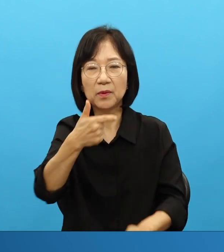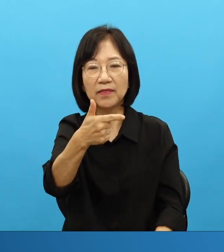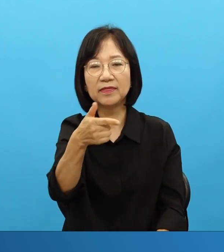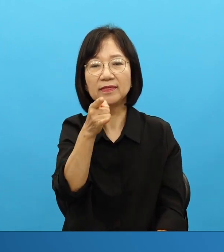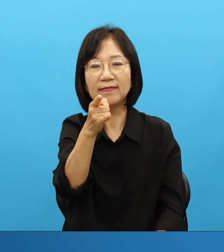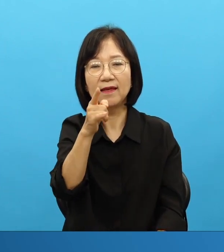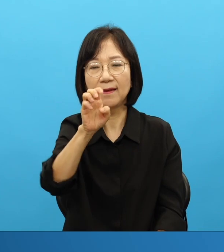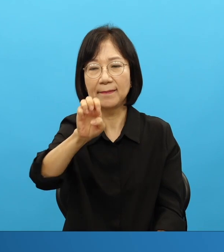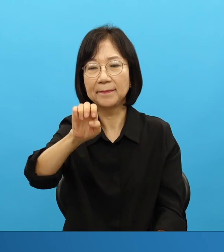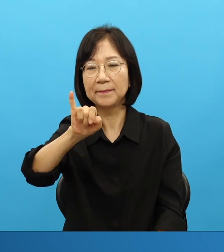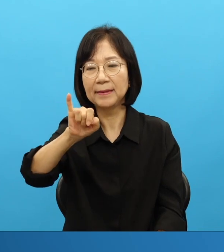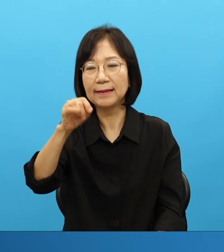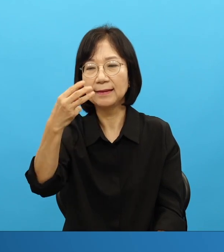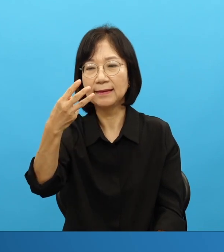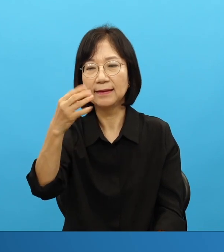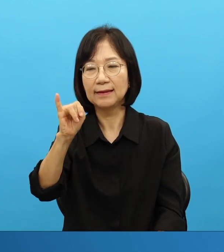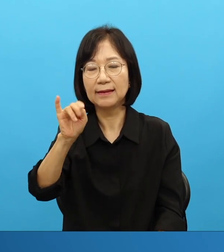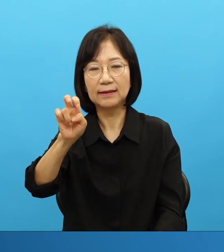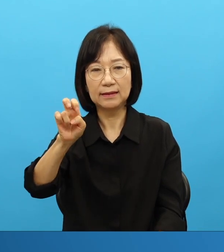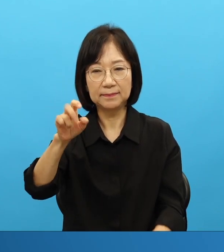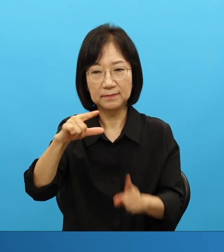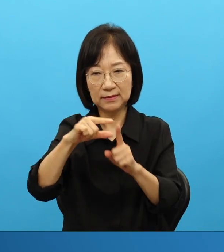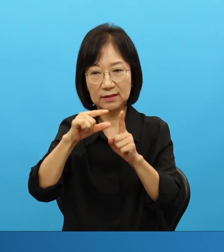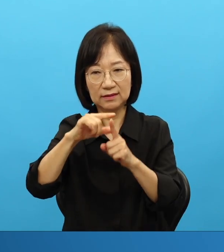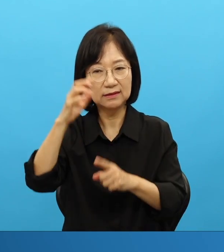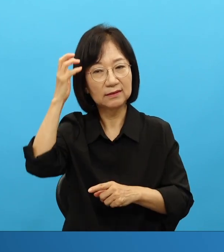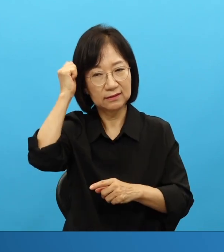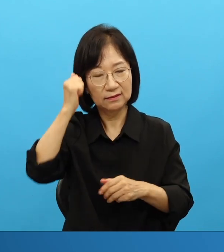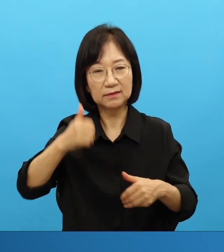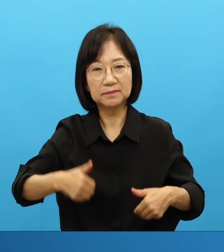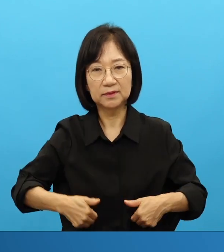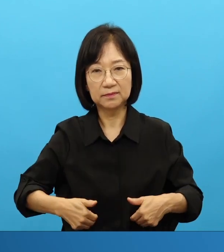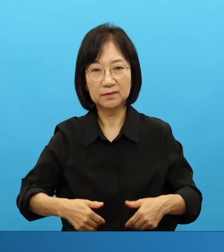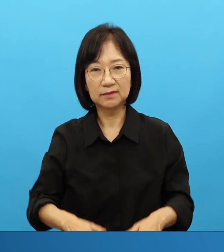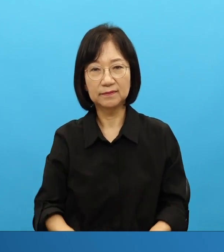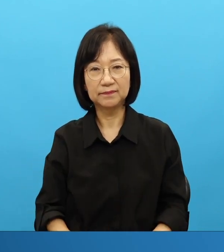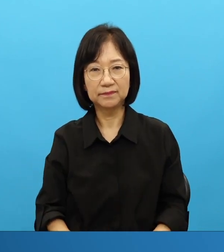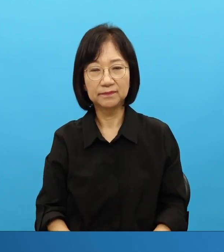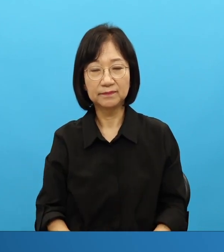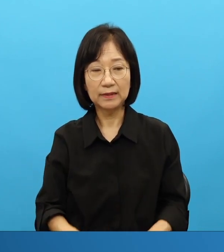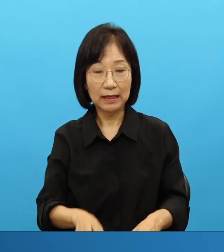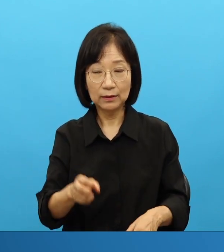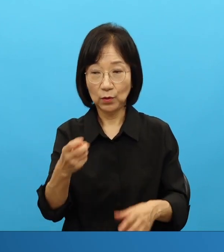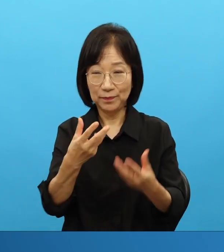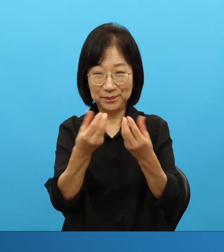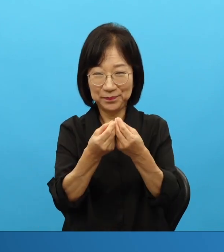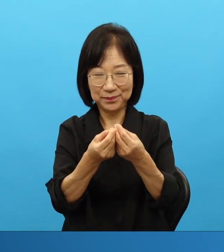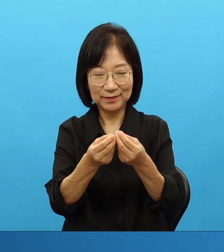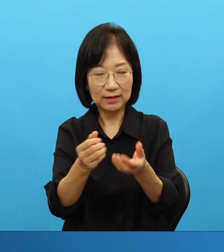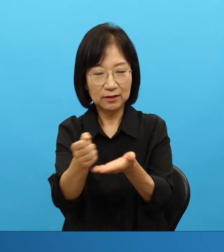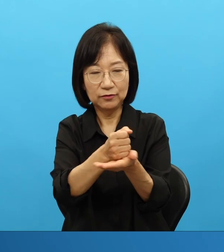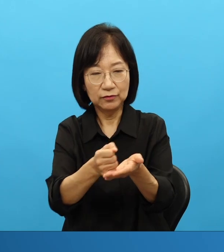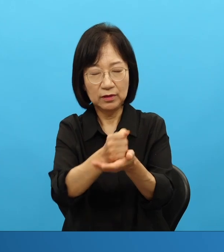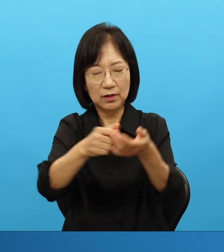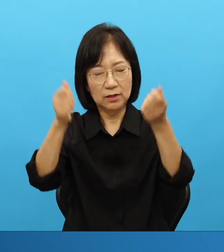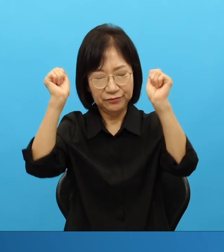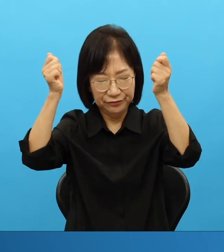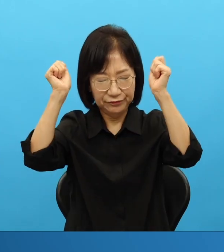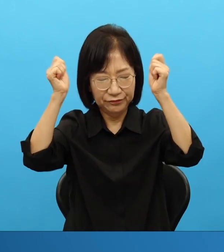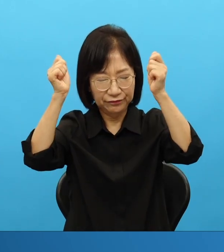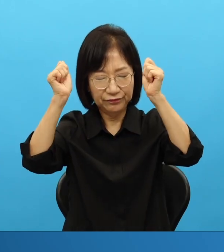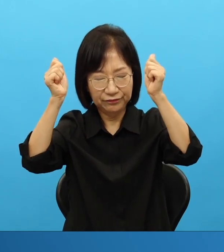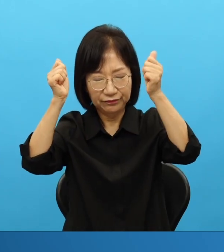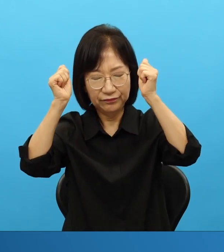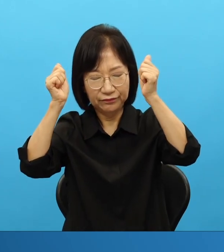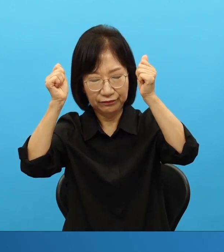down to one thing, which is the Nephilim, and you need to remember this. 구슬한다. Let's say that you 신을 perform 받는다. shamanistic rites, or you are